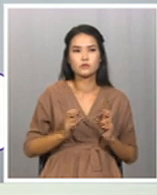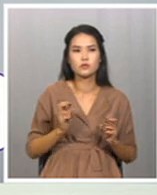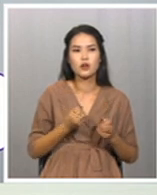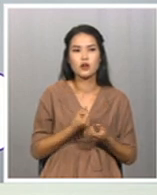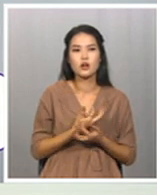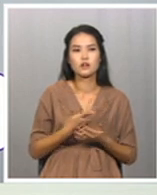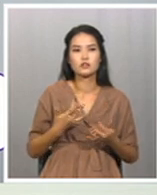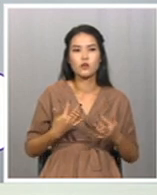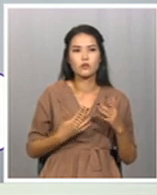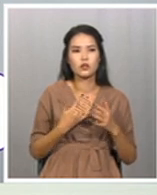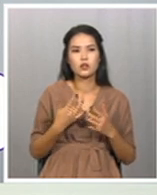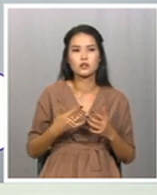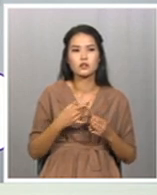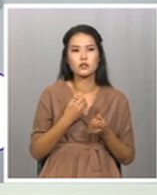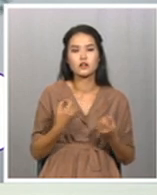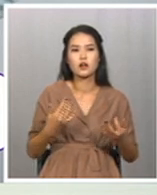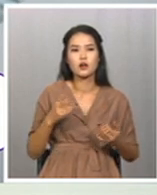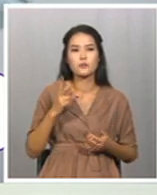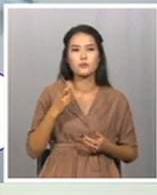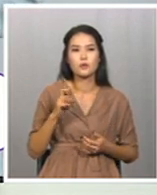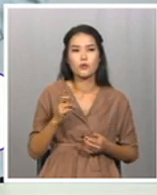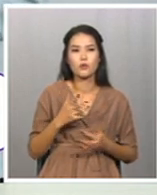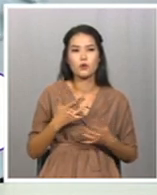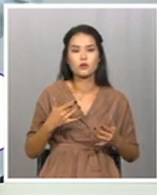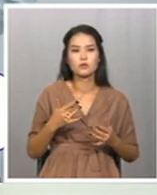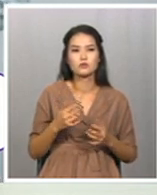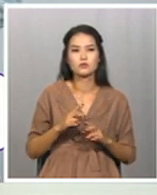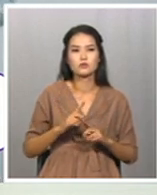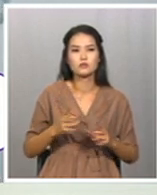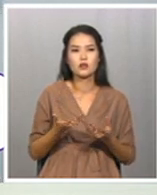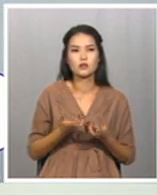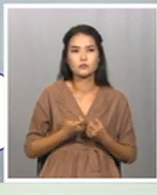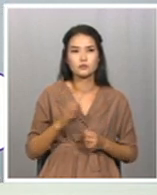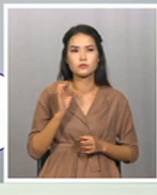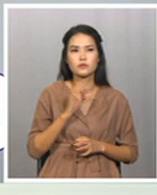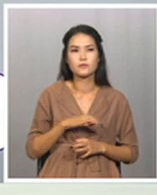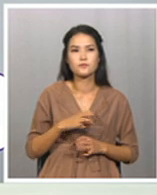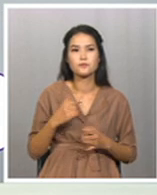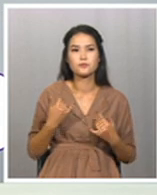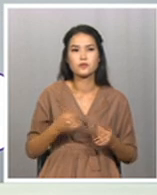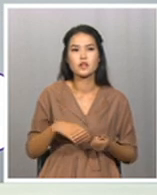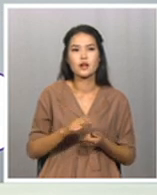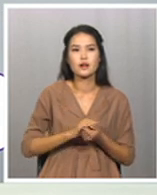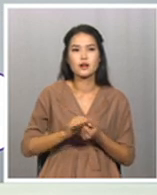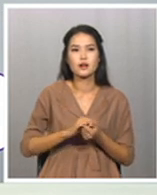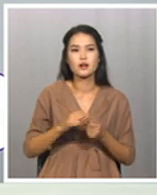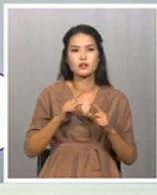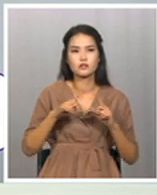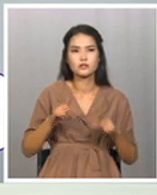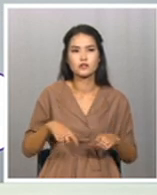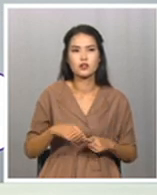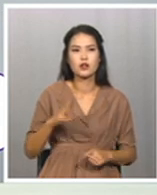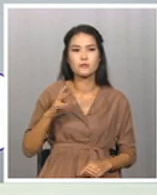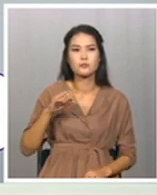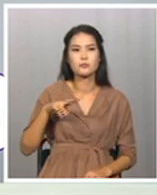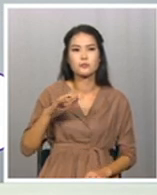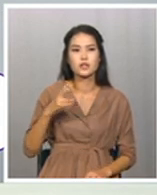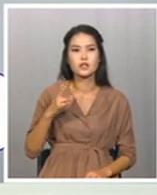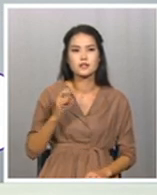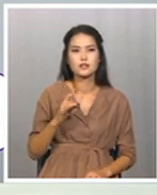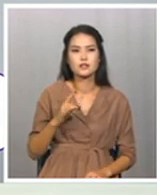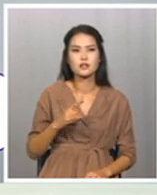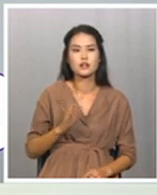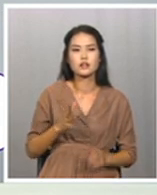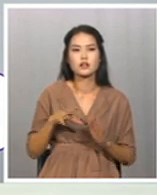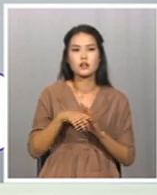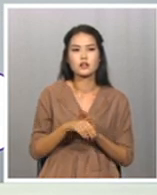және әртүрлі органикалық және биорганикалық заттарды алуда қолданылады. Сонымен қатар қағаз өндірісінде, пестицидтердің